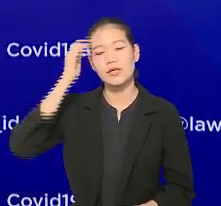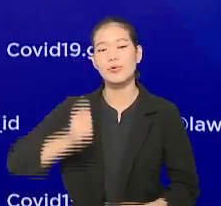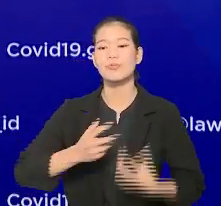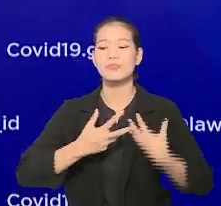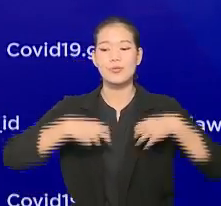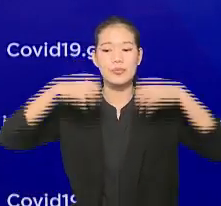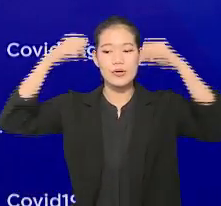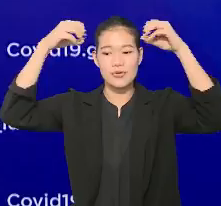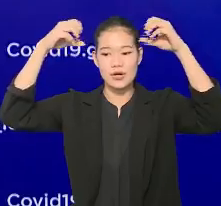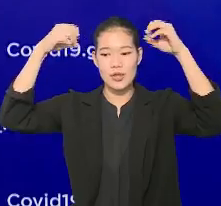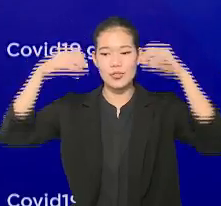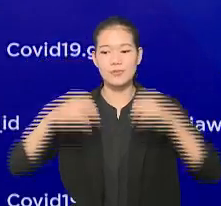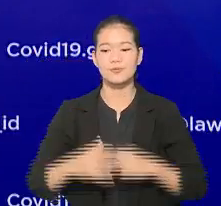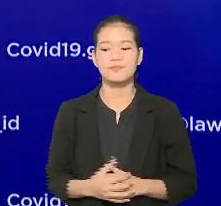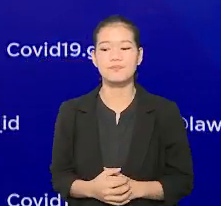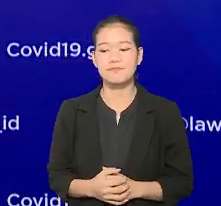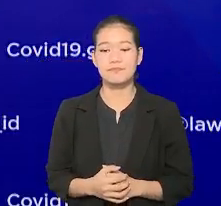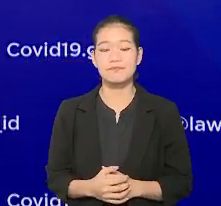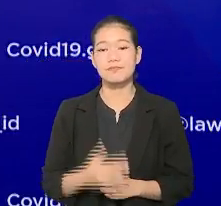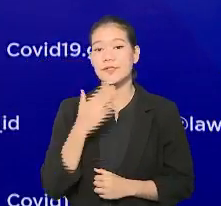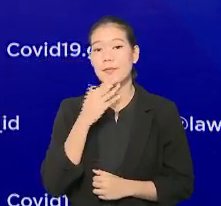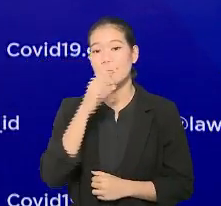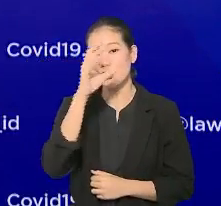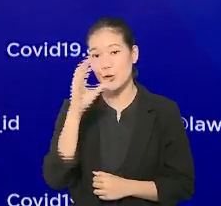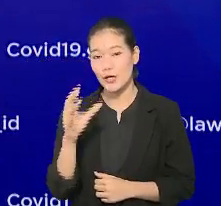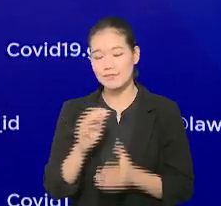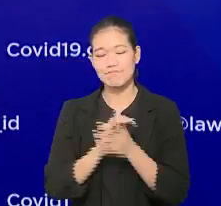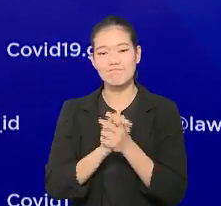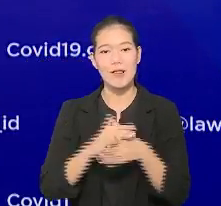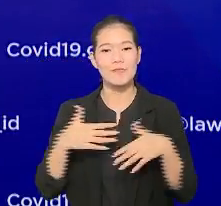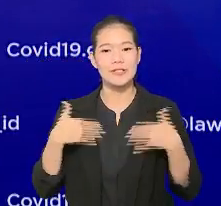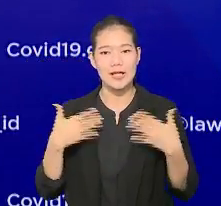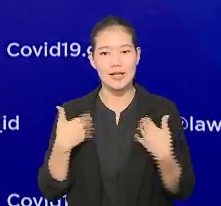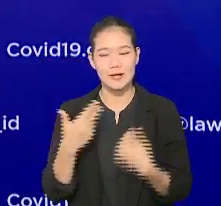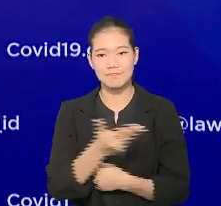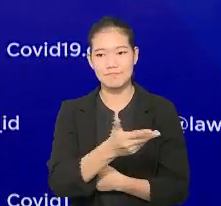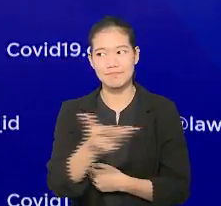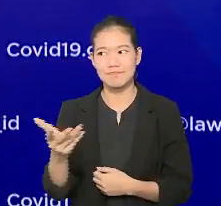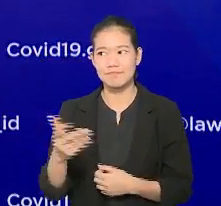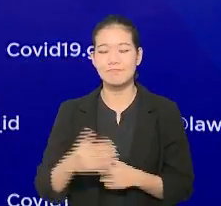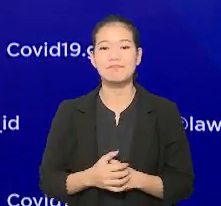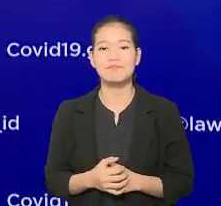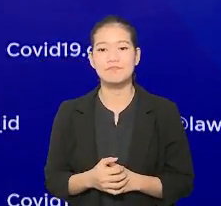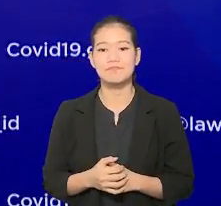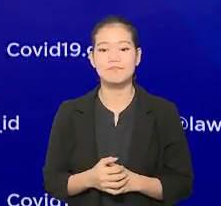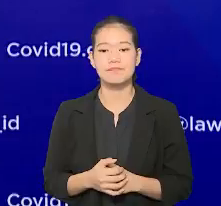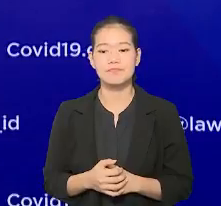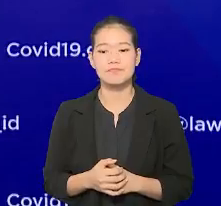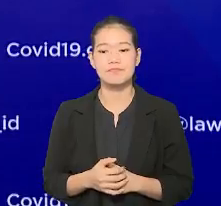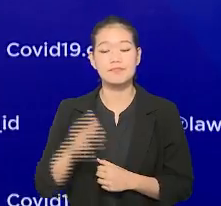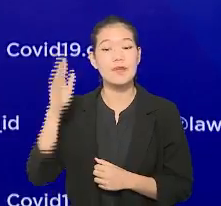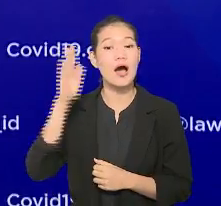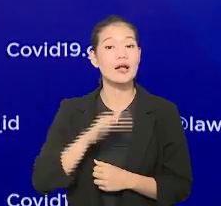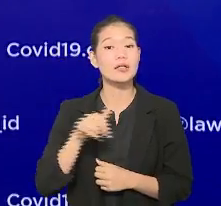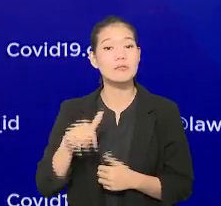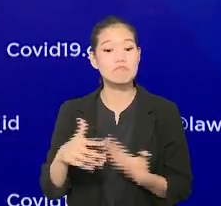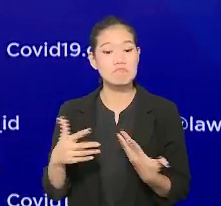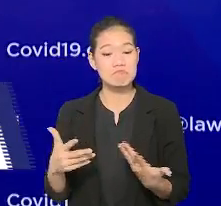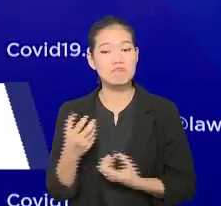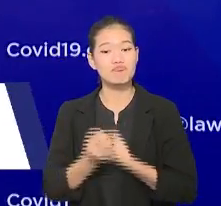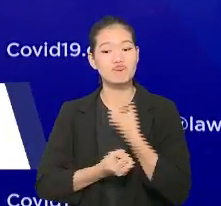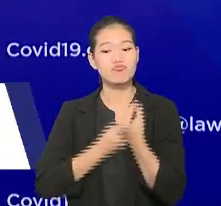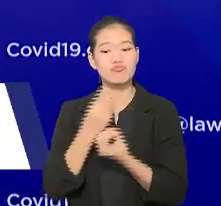Assalamualaikum warahmatullahi wabarakatuh. Selamat sore, salam sejahtera untuk kita semuanya. Hari ini saya